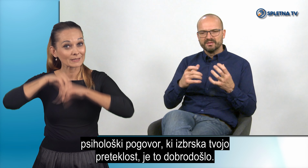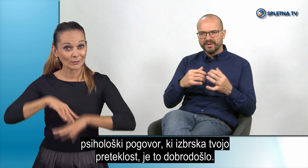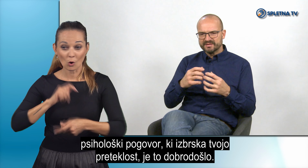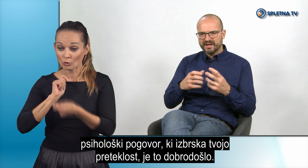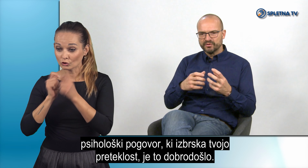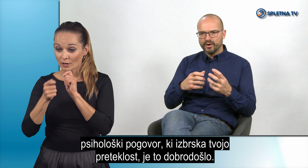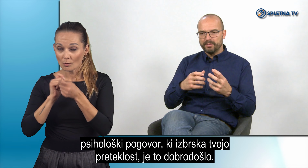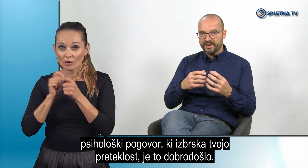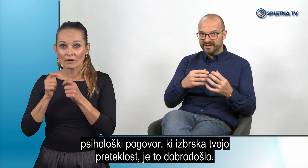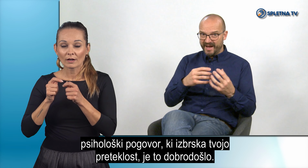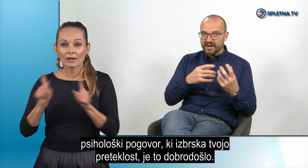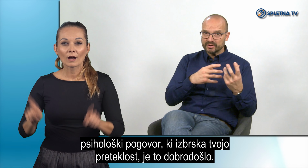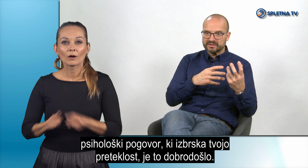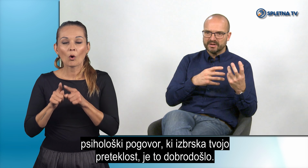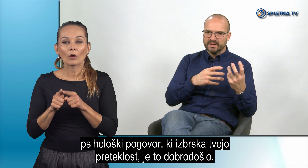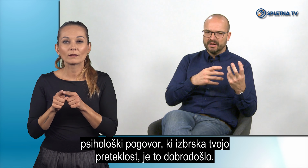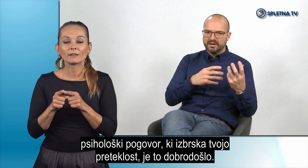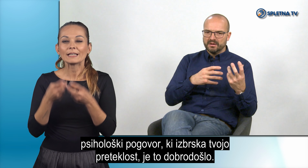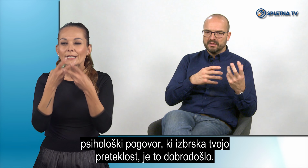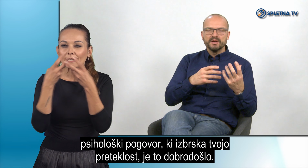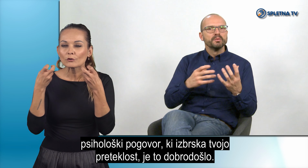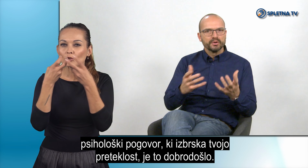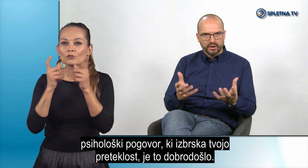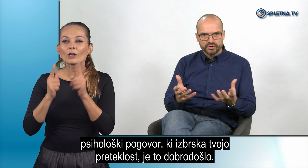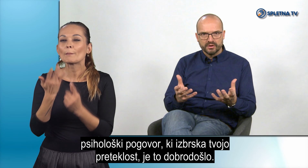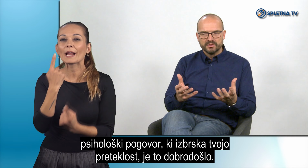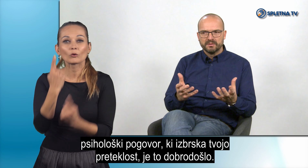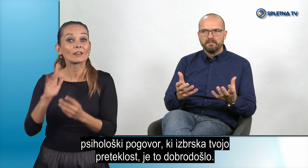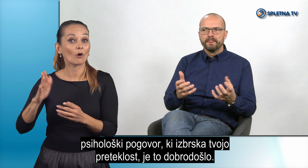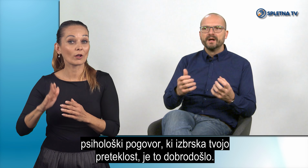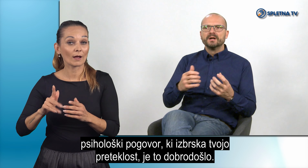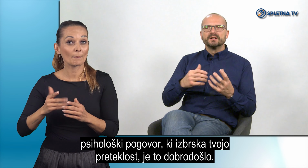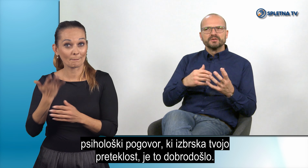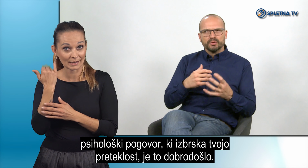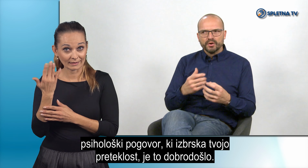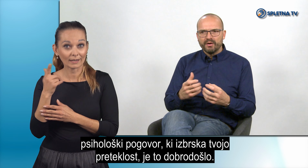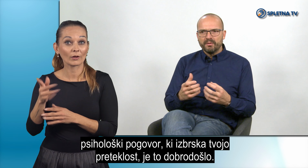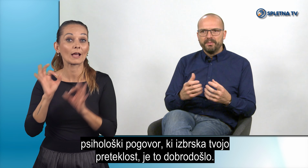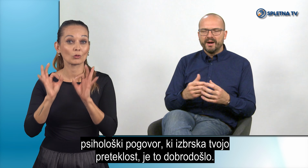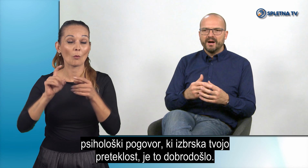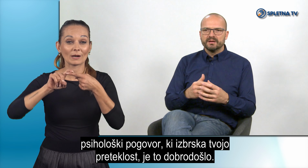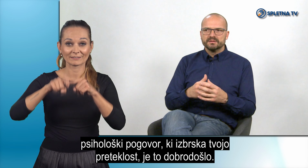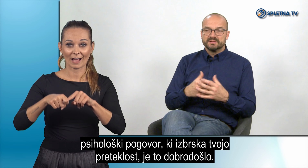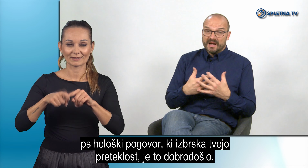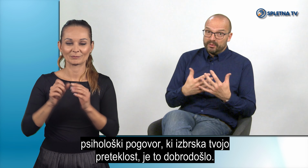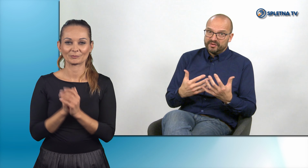ki zbrska tvojo preteklost, je dobrodošlo.